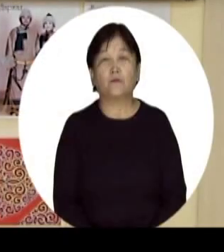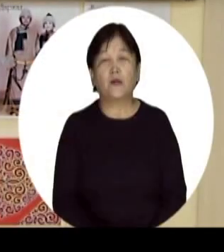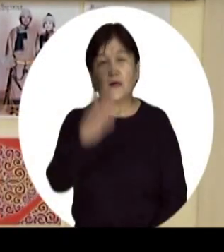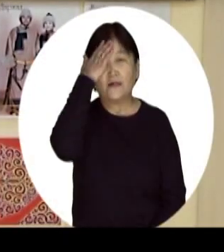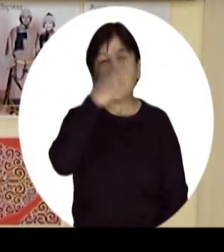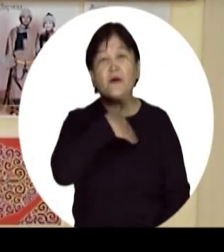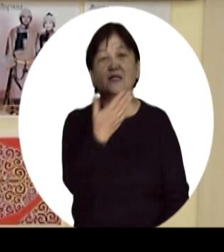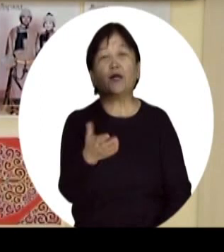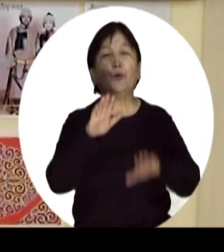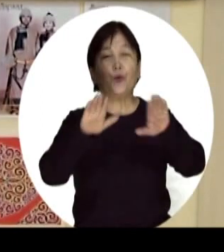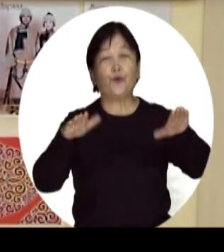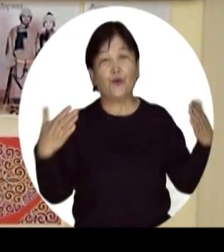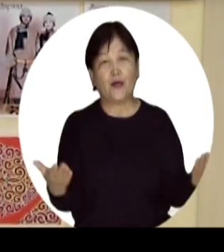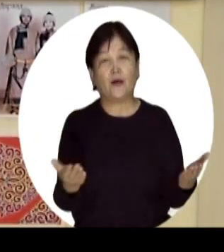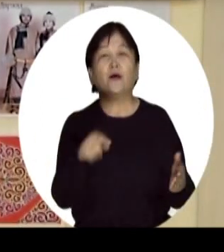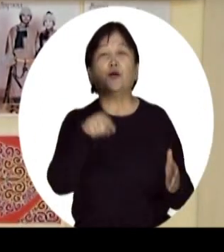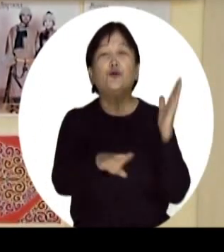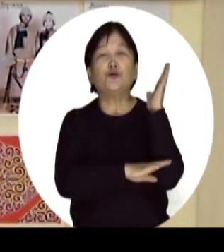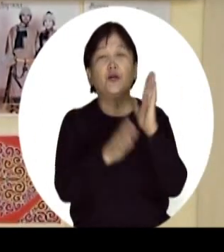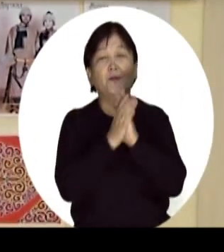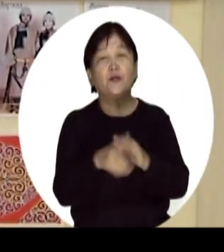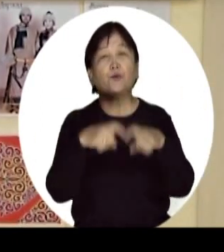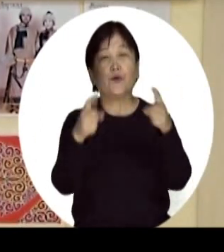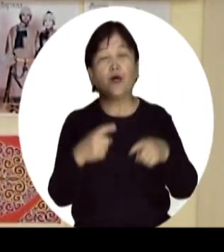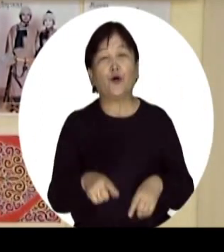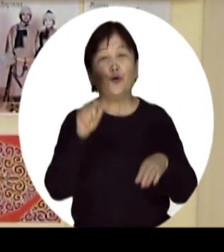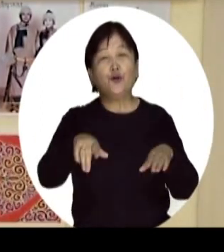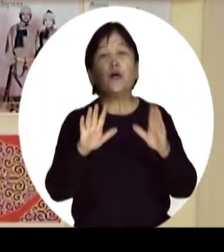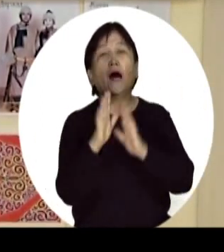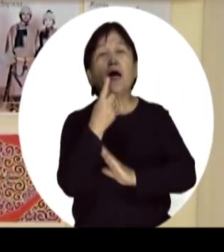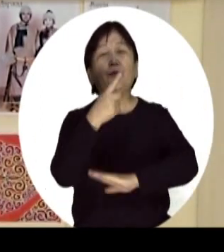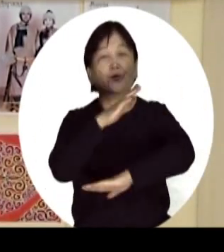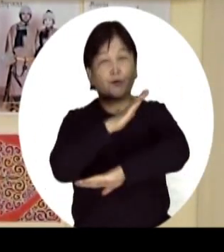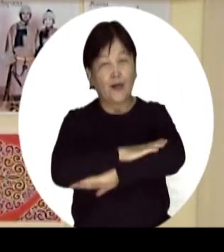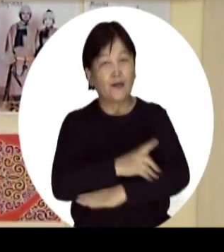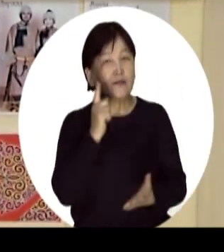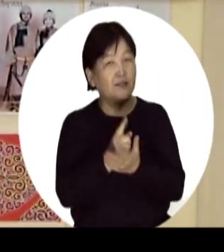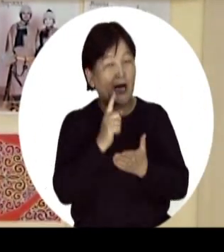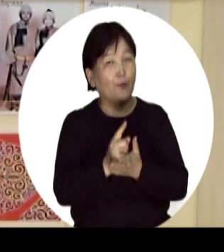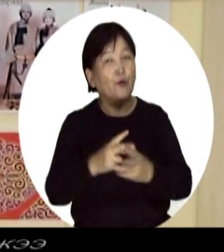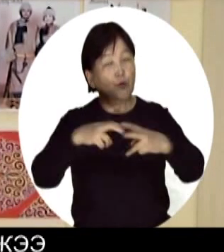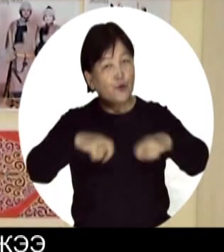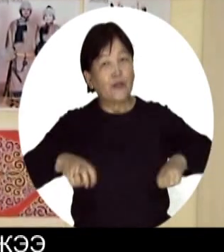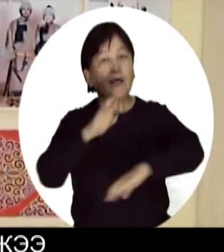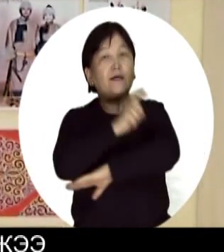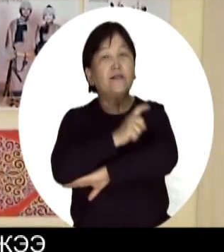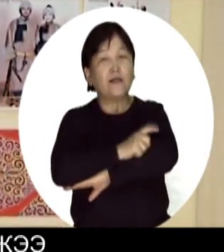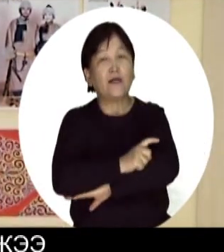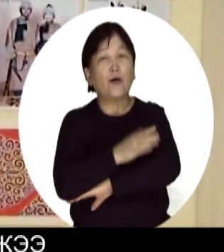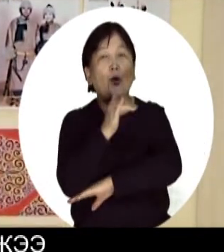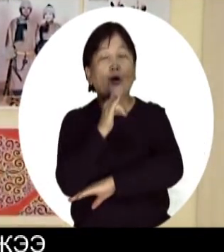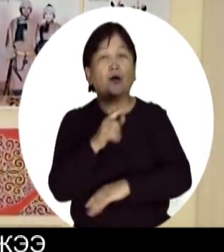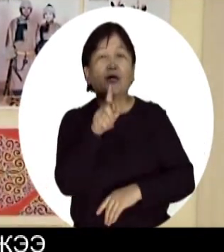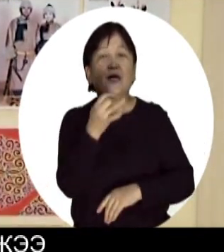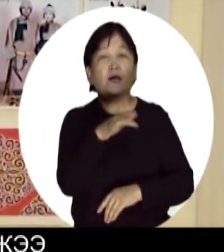За сайн байцгаана уу хүүхдүүдтэй өдрийн мэнд төргий. За ингээд өнөөдөр 11-р ангийн заавал судлах хичээлийн агуулгаар урвлын хурдд